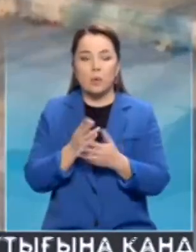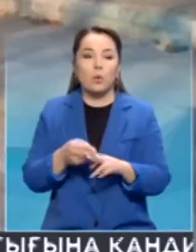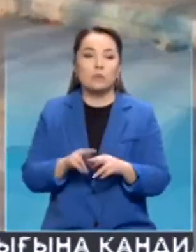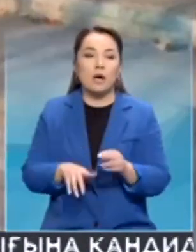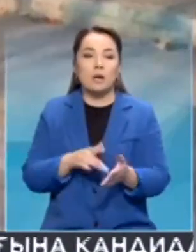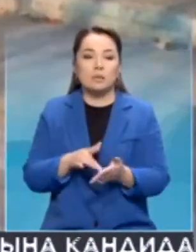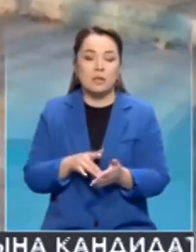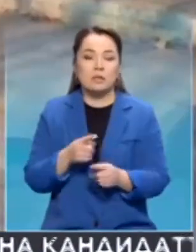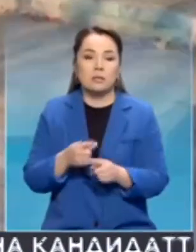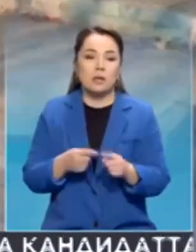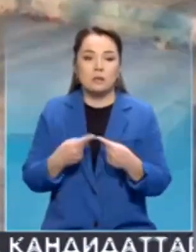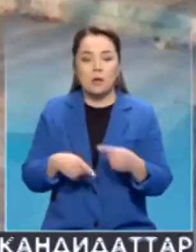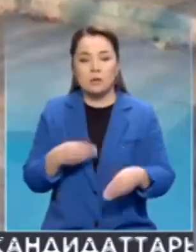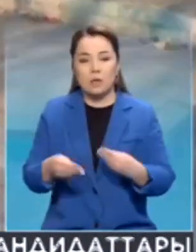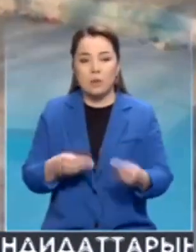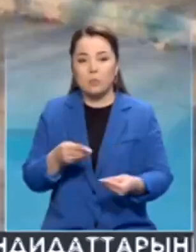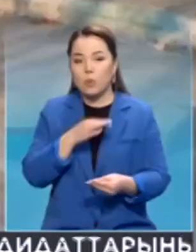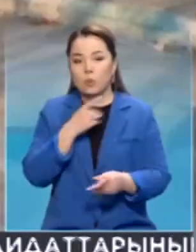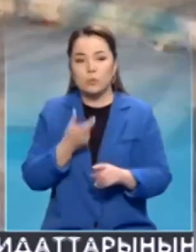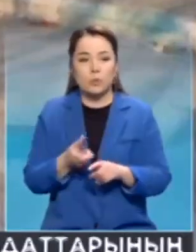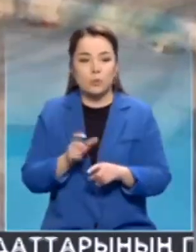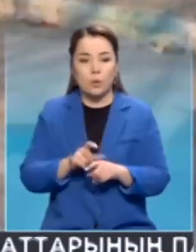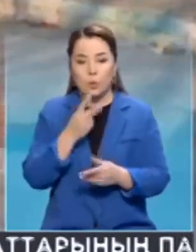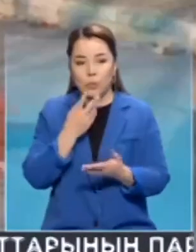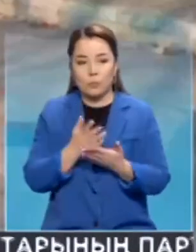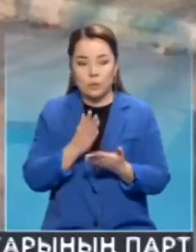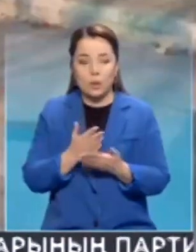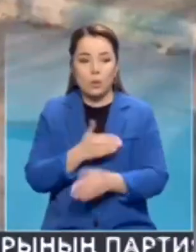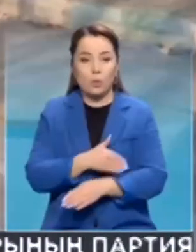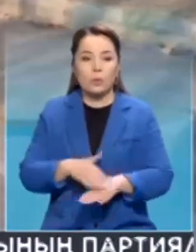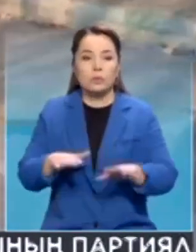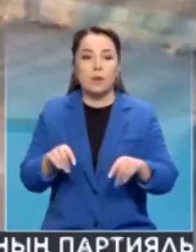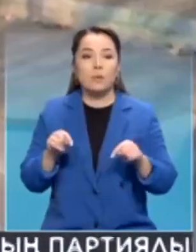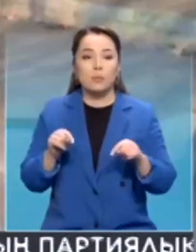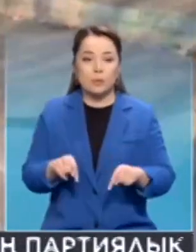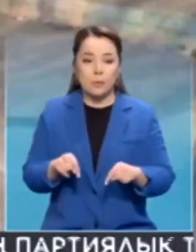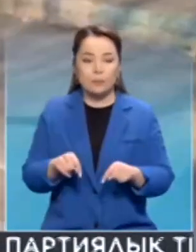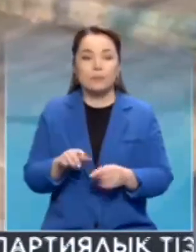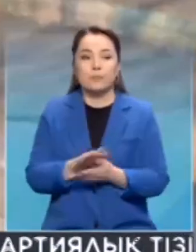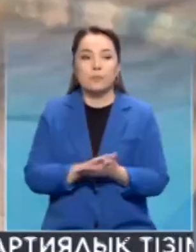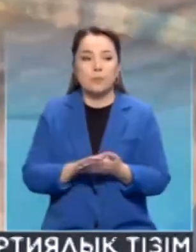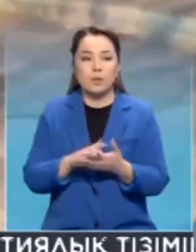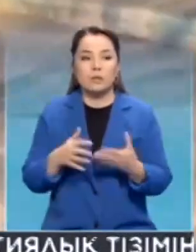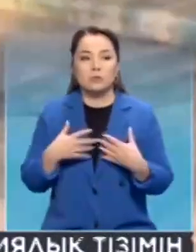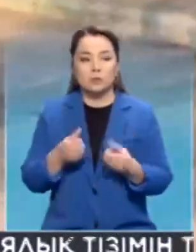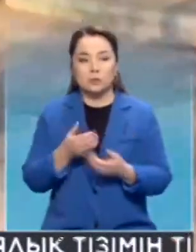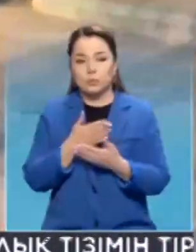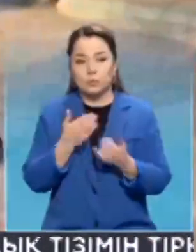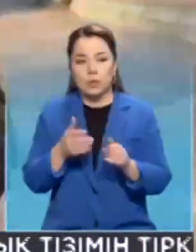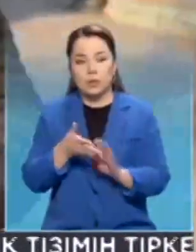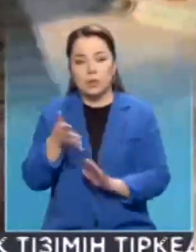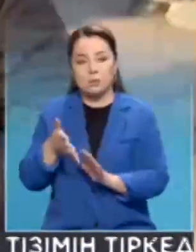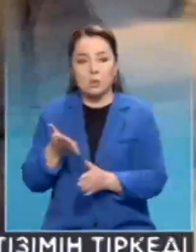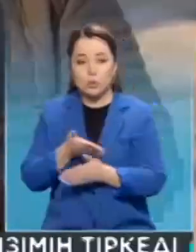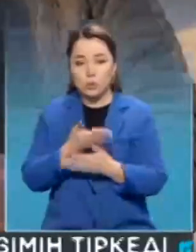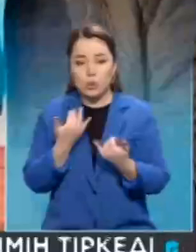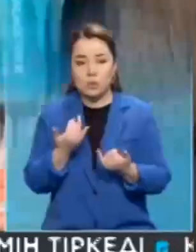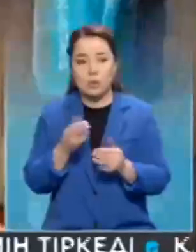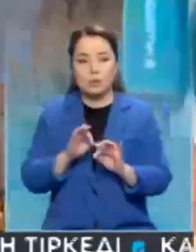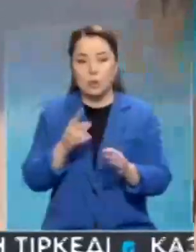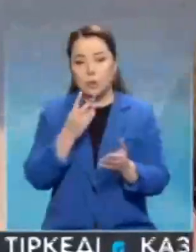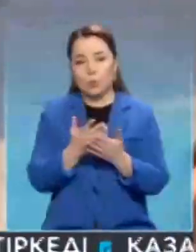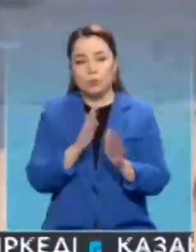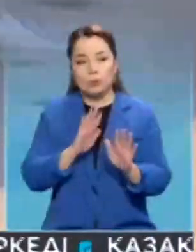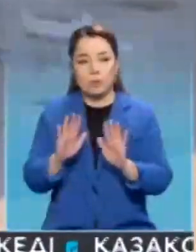қалада қирандылар өте көп. Дәл қазір біз тұрған көшенің бойында бірде бір сау ғимарат жоқ десек те болады. Сіздерге қазір